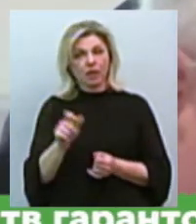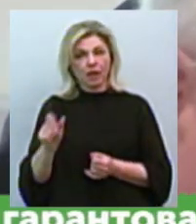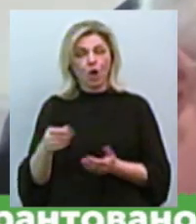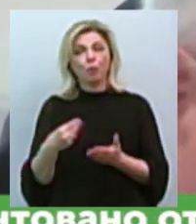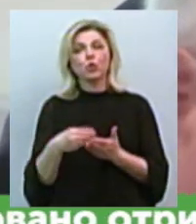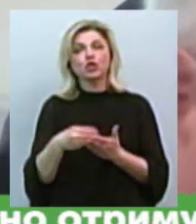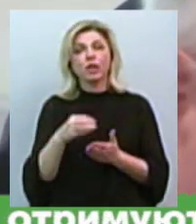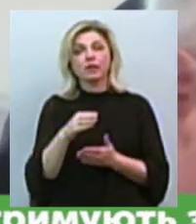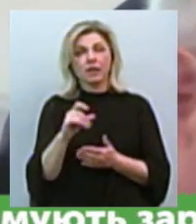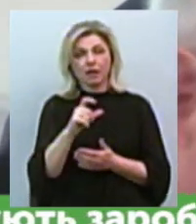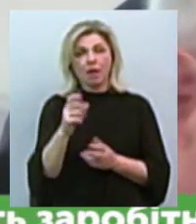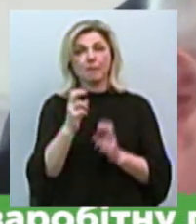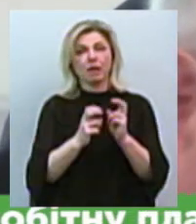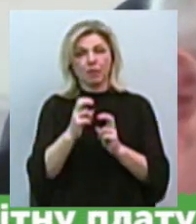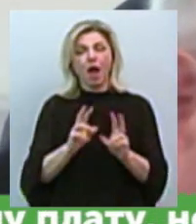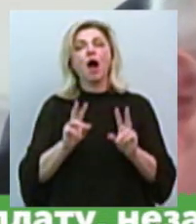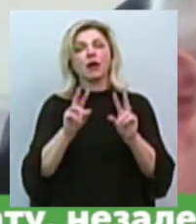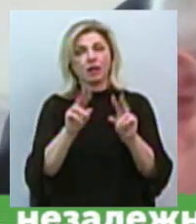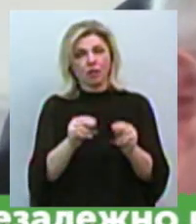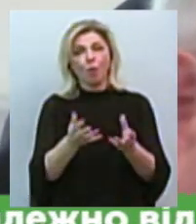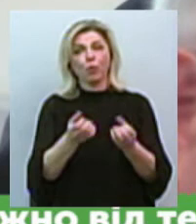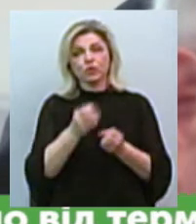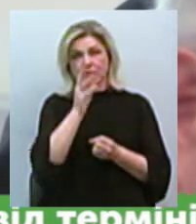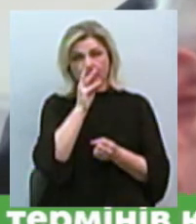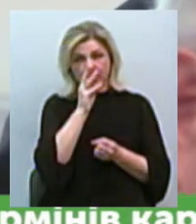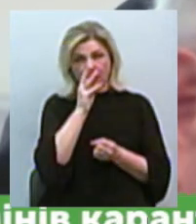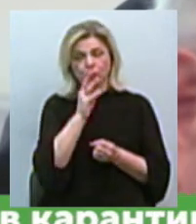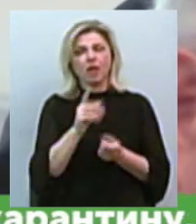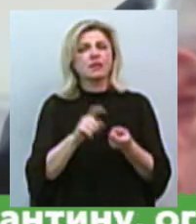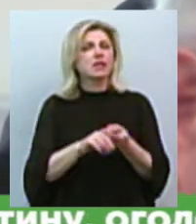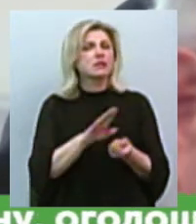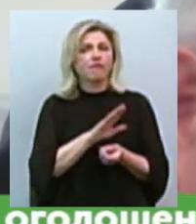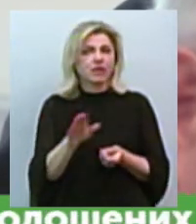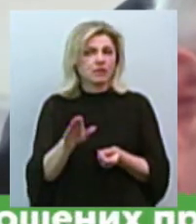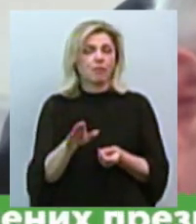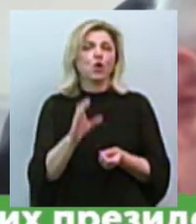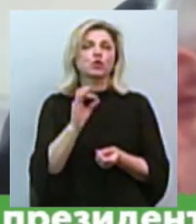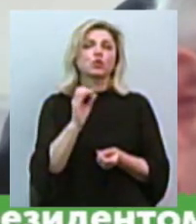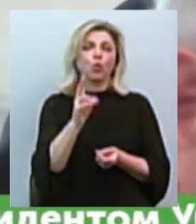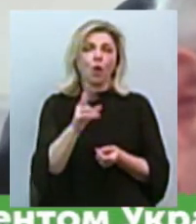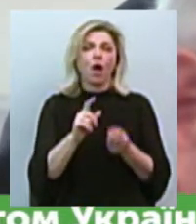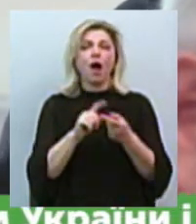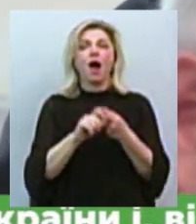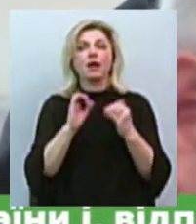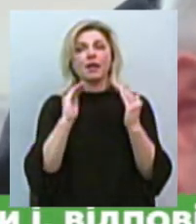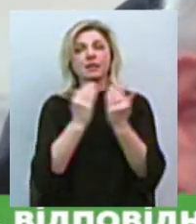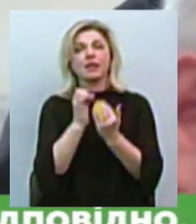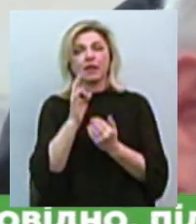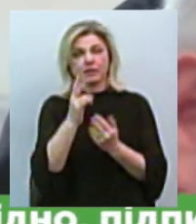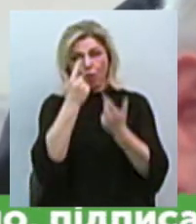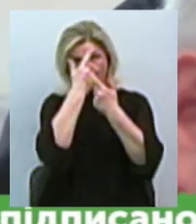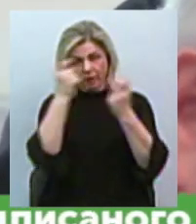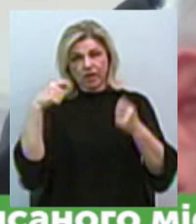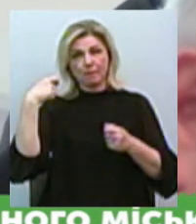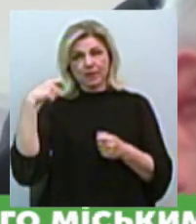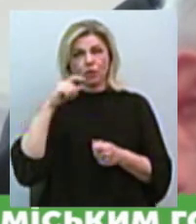бюджетных предприятий гарантированно получают заработную плату вне зависимости от сроков карантина, объявленных